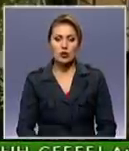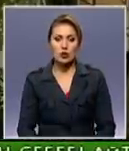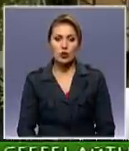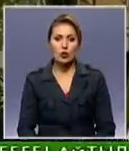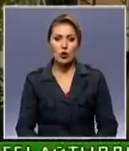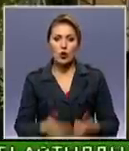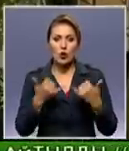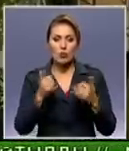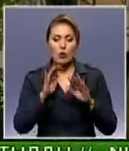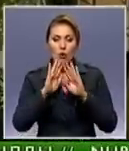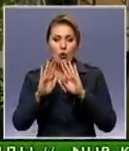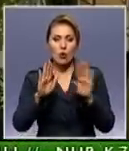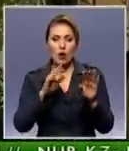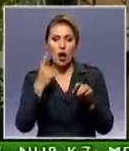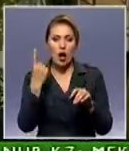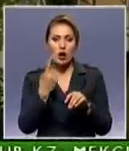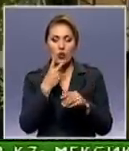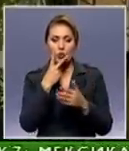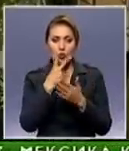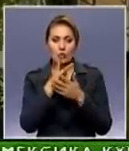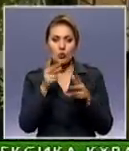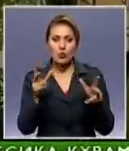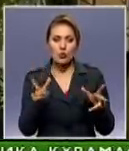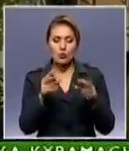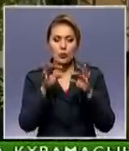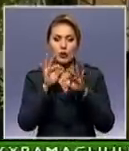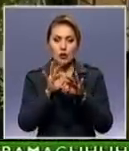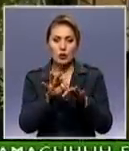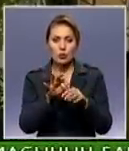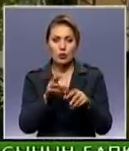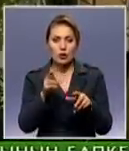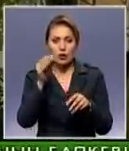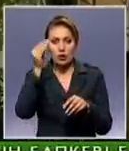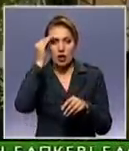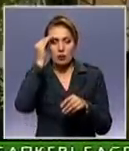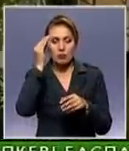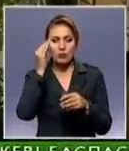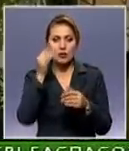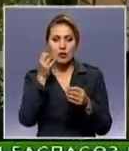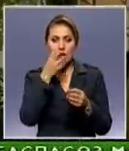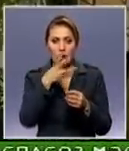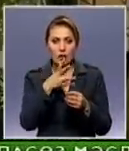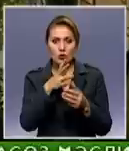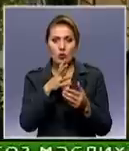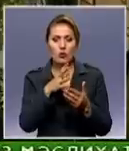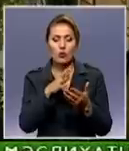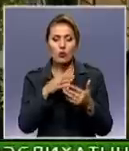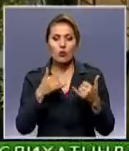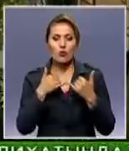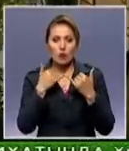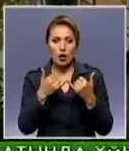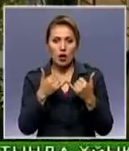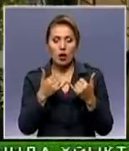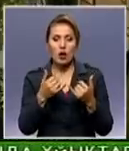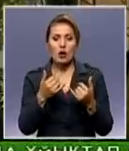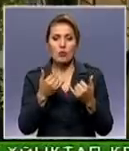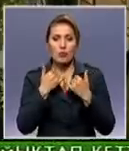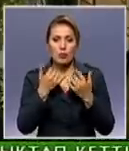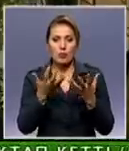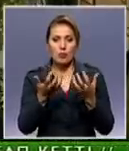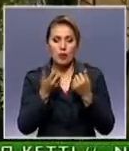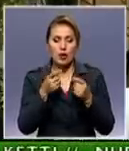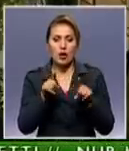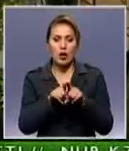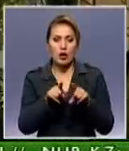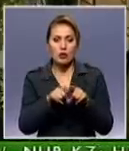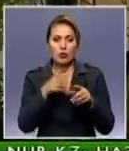қойылымымыздың алғашқы көрсетілімі өте сәтті өтті деп есептеймін. Жақсы қошеметпен көрермендеріміз қарсы алып отыр. Өзінің